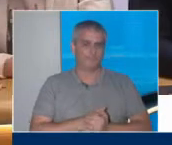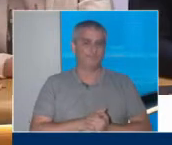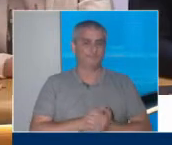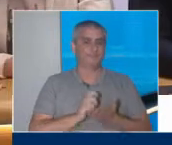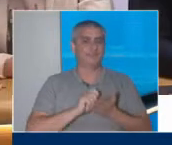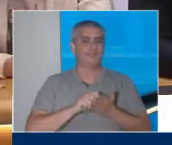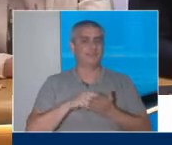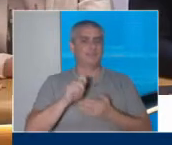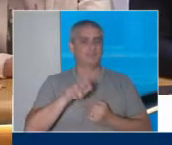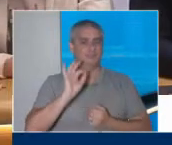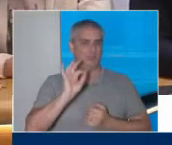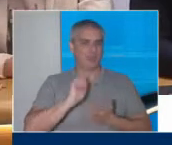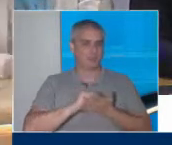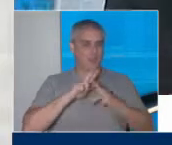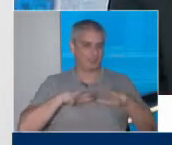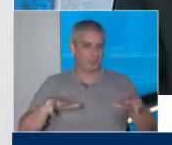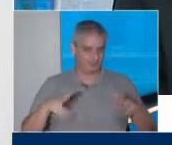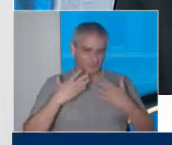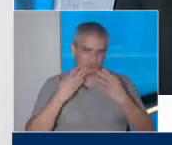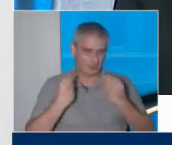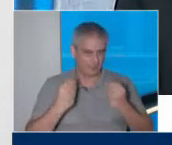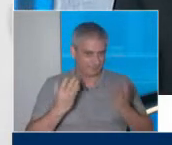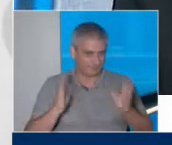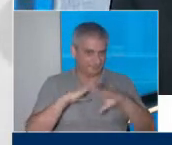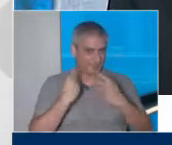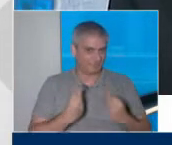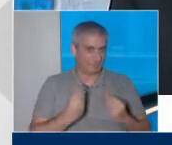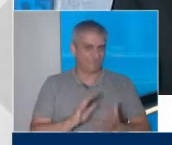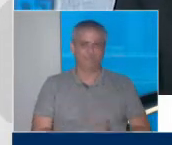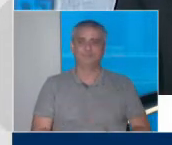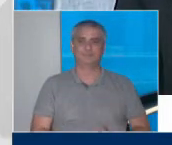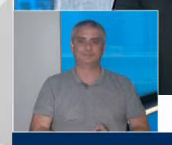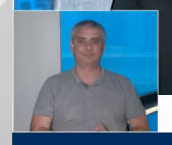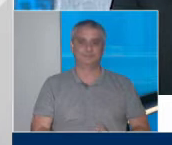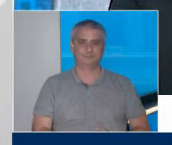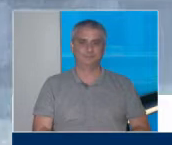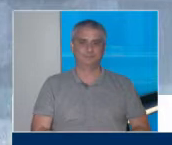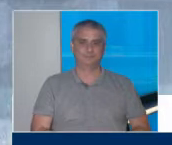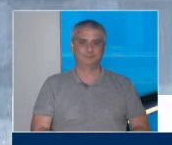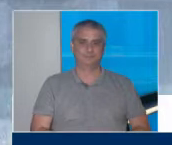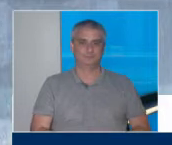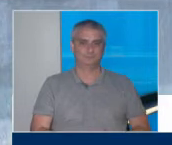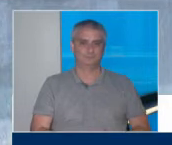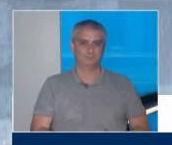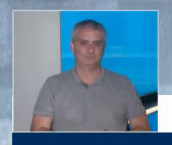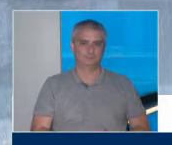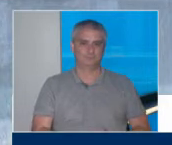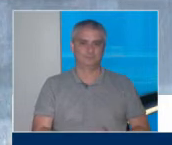הכתבת הפרלמנטרית של עיתון הארץ, תודה רבה לך, ערב טוב. תודה.